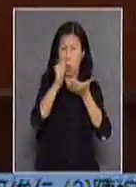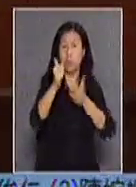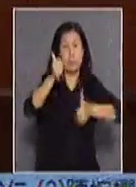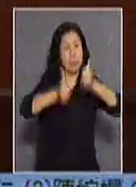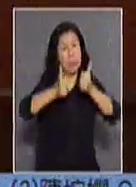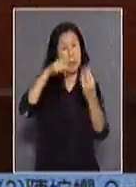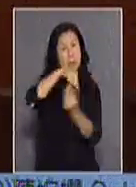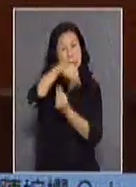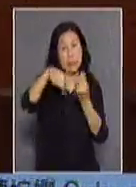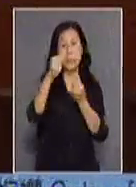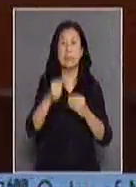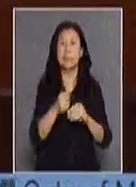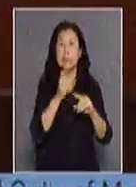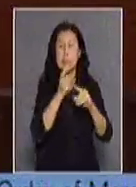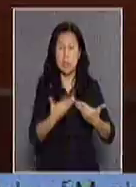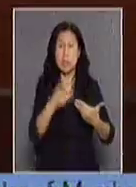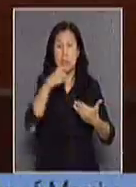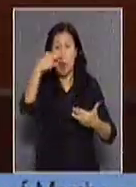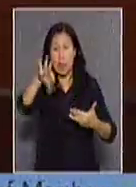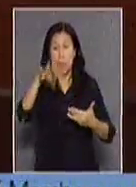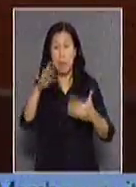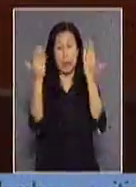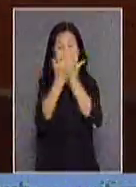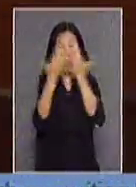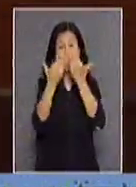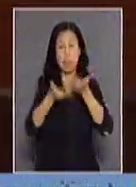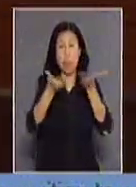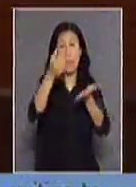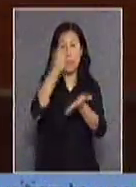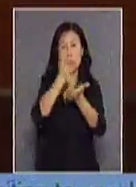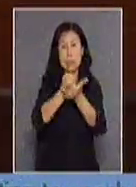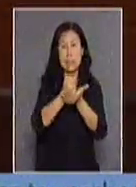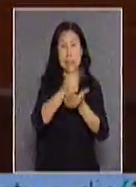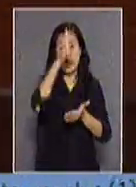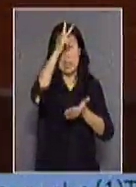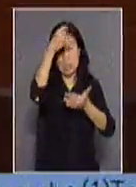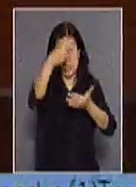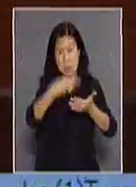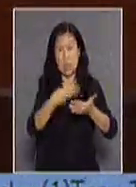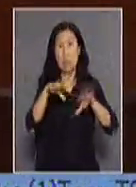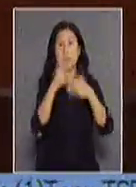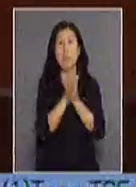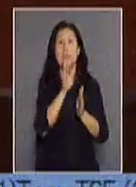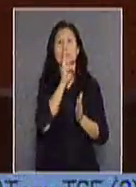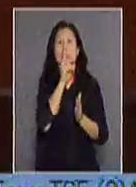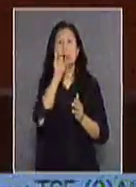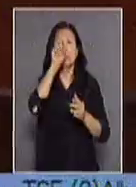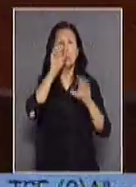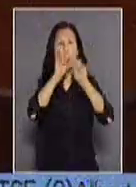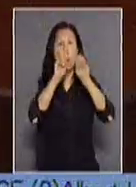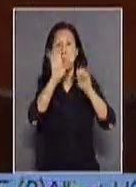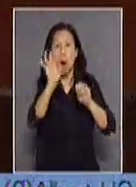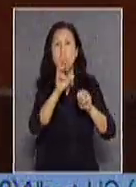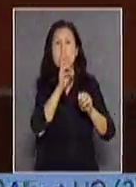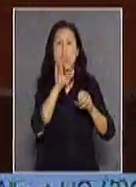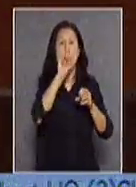境。關於免費電視發牌一事，我們的施政報告是隻字不提，問到政府